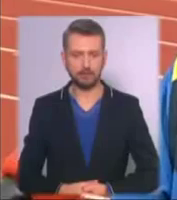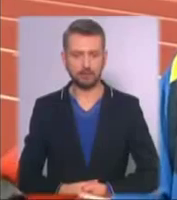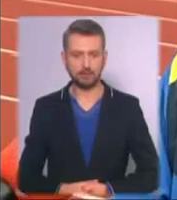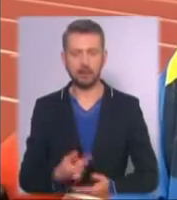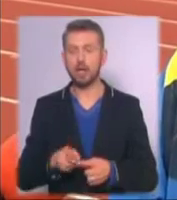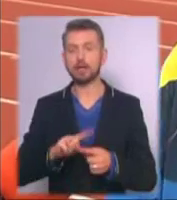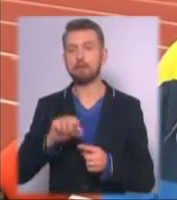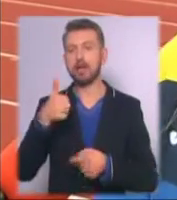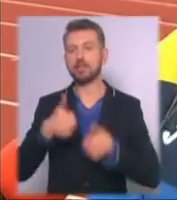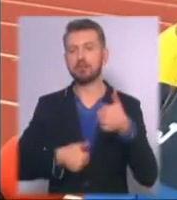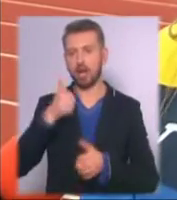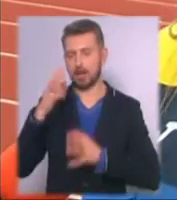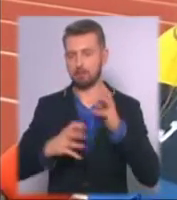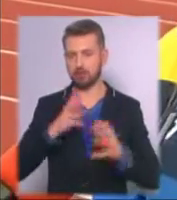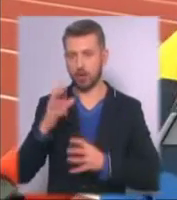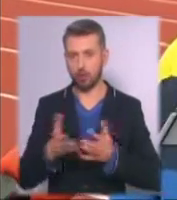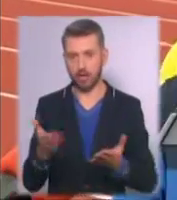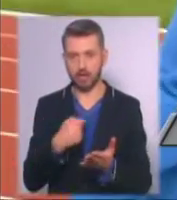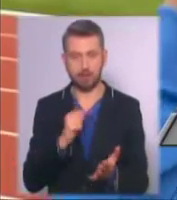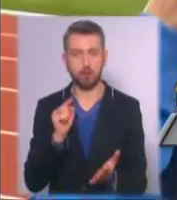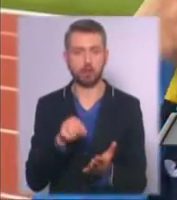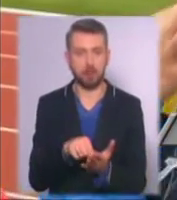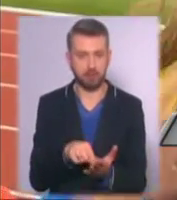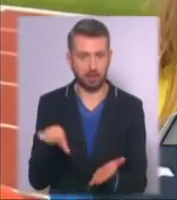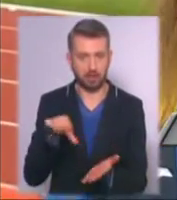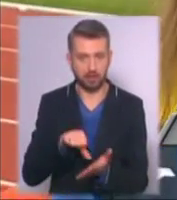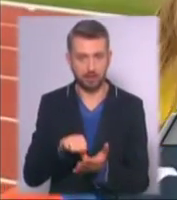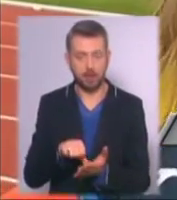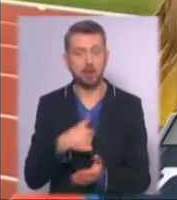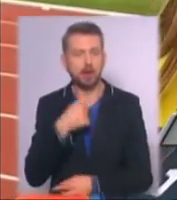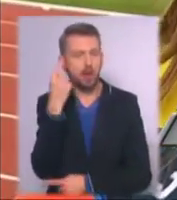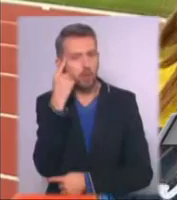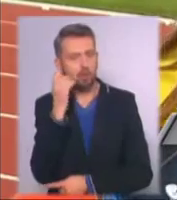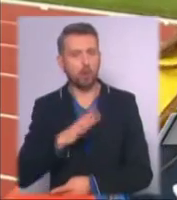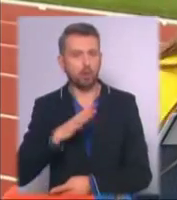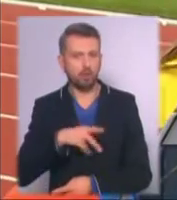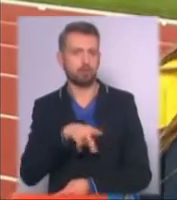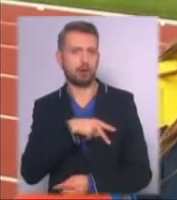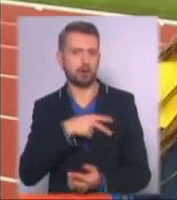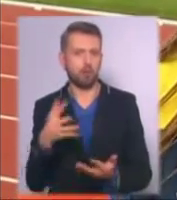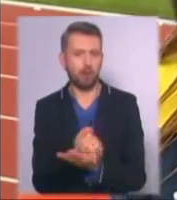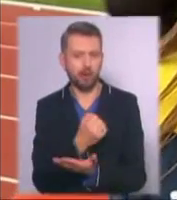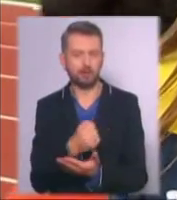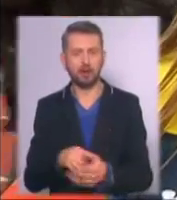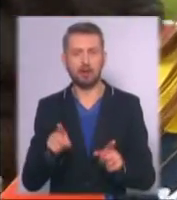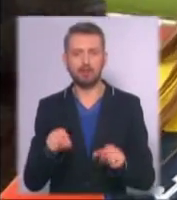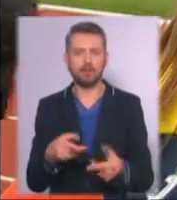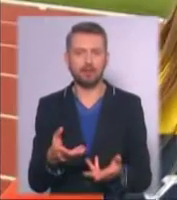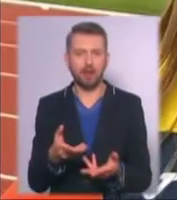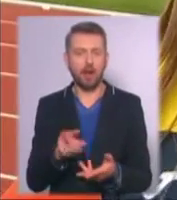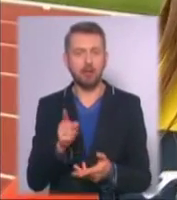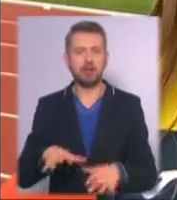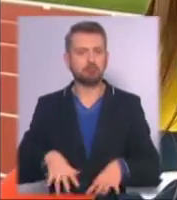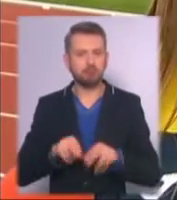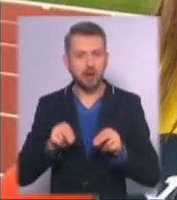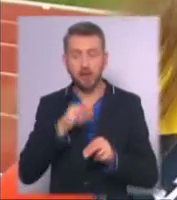Це перше змагання міжнародне, на яке я потрапила. Я думала, очікувала ще на призи попасти, там навіть призи не попасти, але тренер